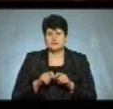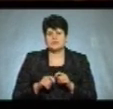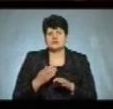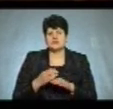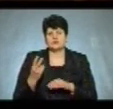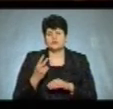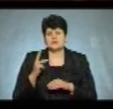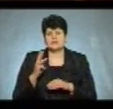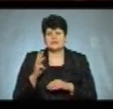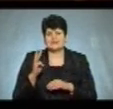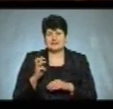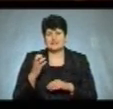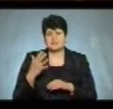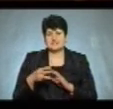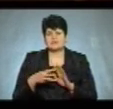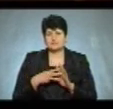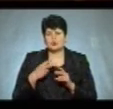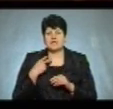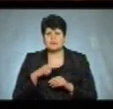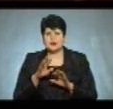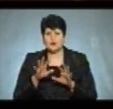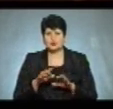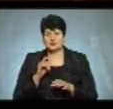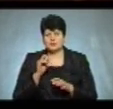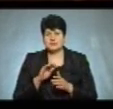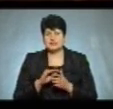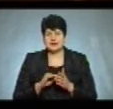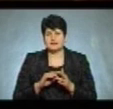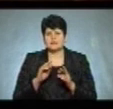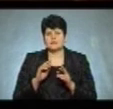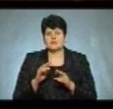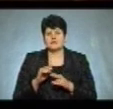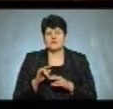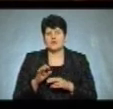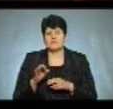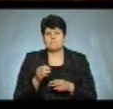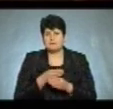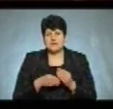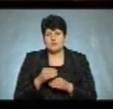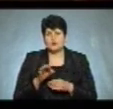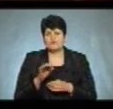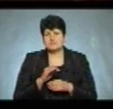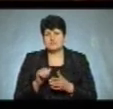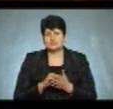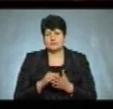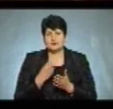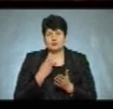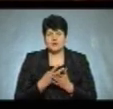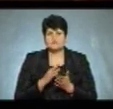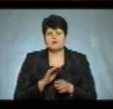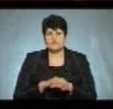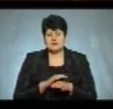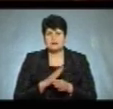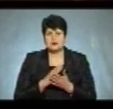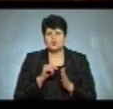статті 358 Кримінального кодексу України за складання завідомо підроблених офіційних документів, які посвідчують певні факти, що мають